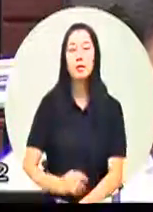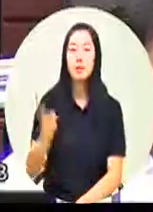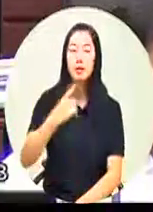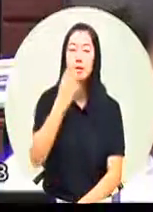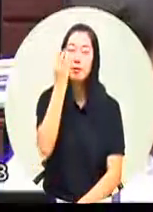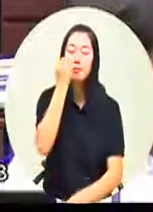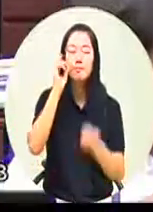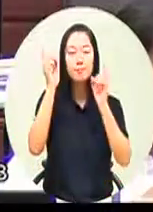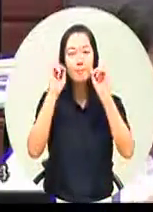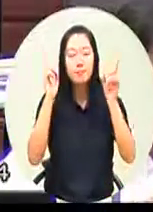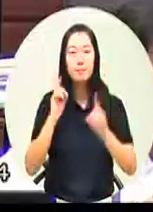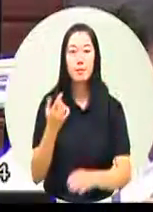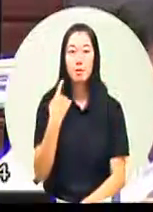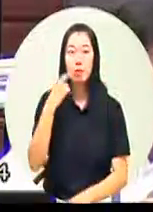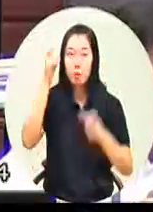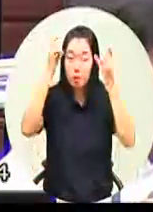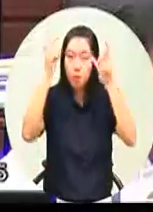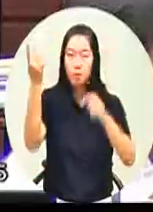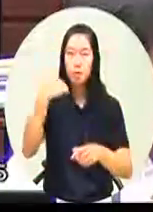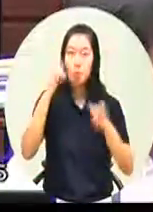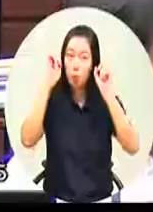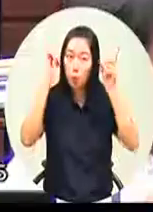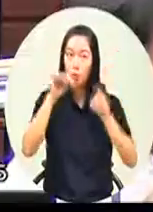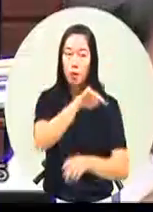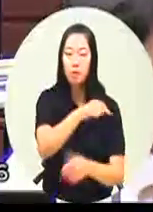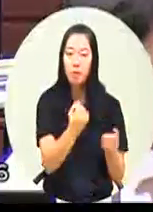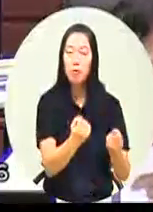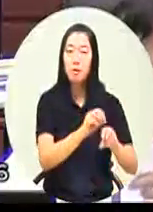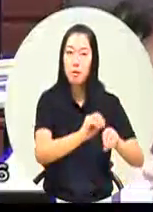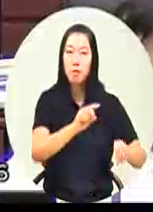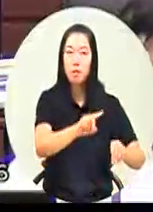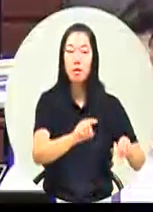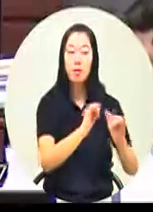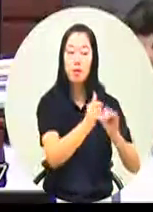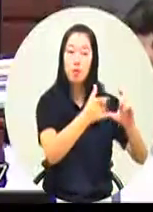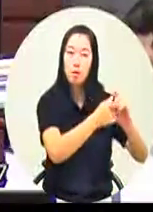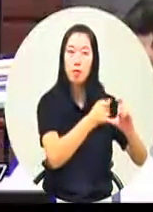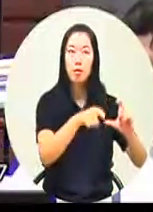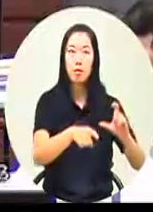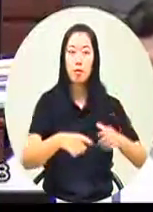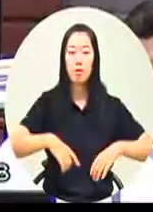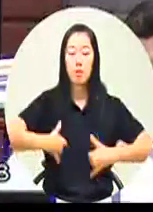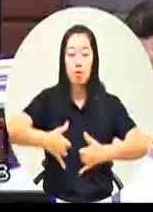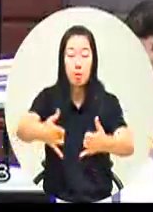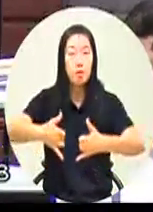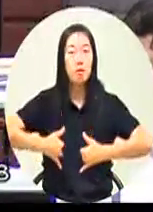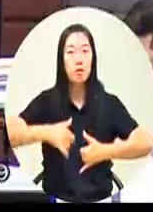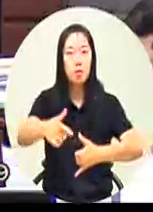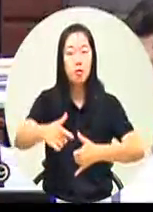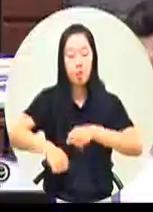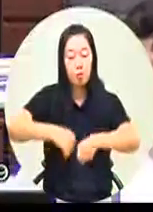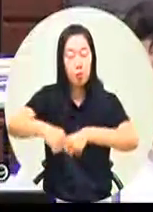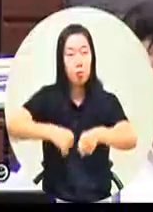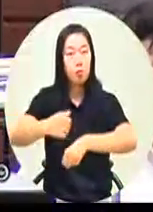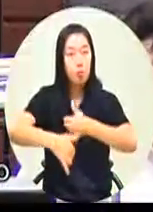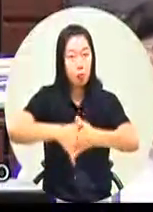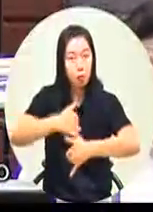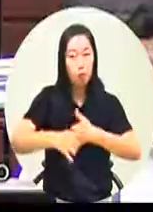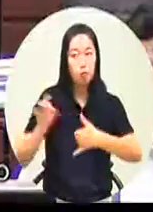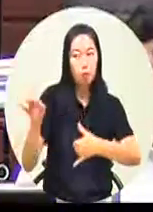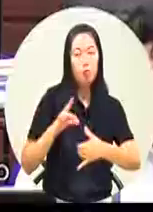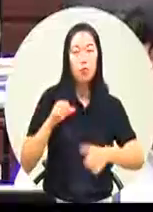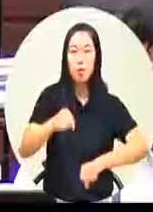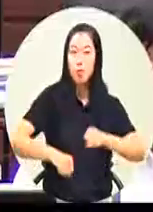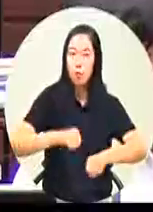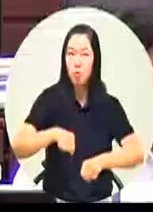雄。这个部分最主要我们要跟在地的社区结合，其实我们乘风而骑已经有跟社区结合，也就是借着骑脚踏车，我们